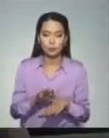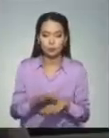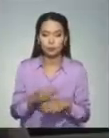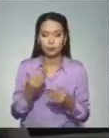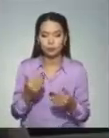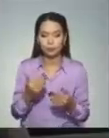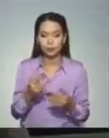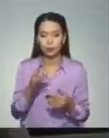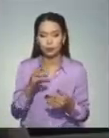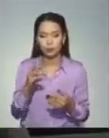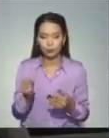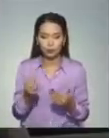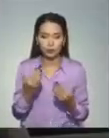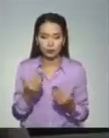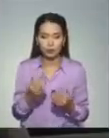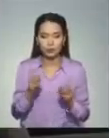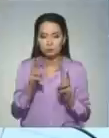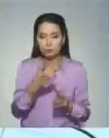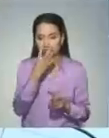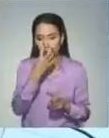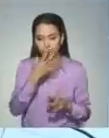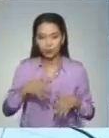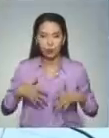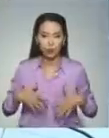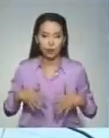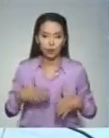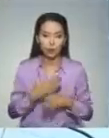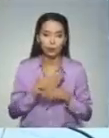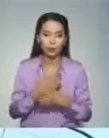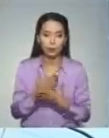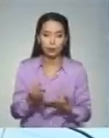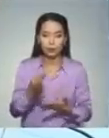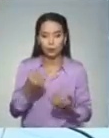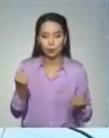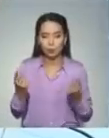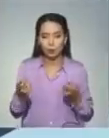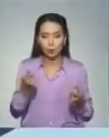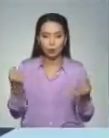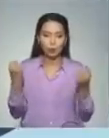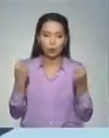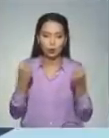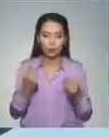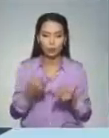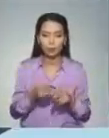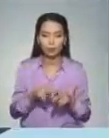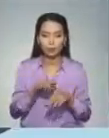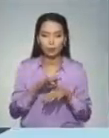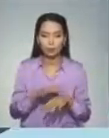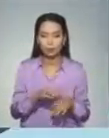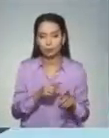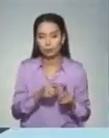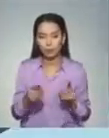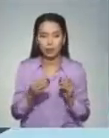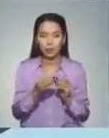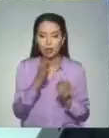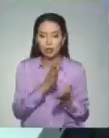в коме на искусственной вентиляции легких. Как рассказали в областном управлении спорта, соревнования по волейболу проводятся на протяжении 10